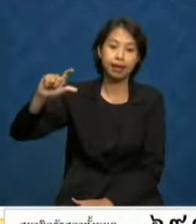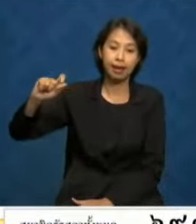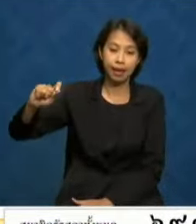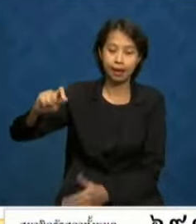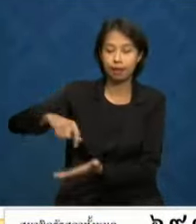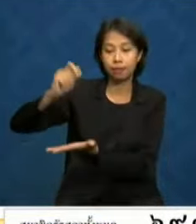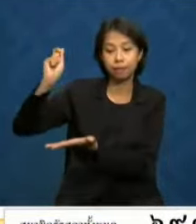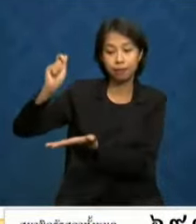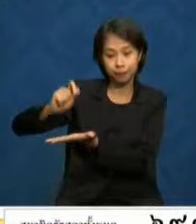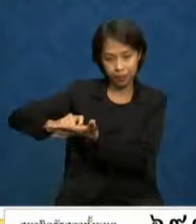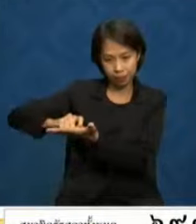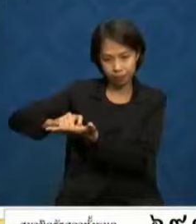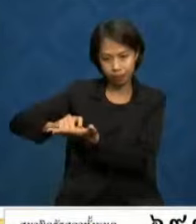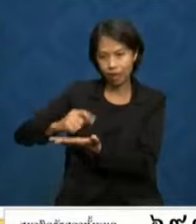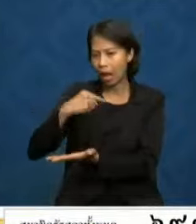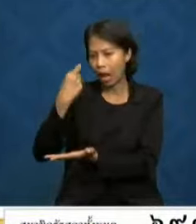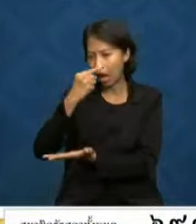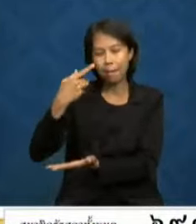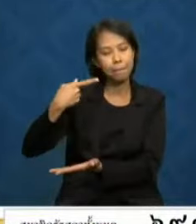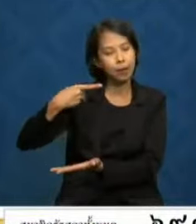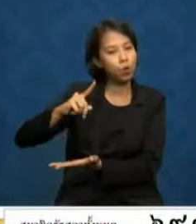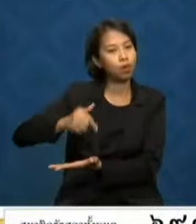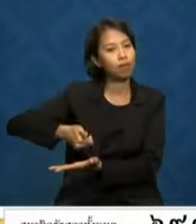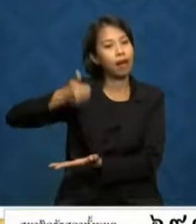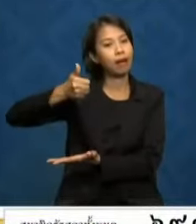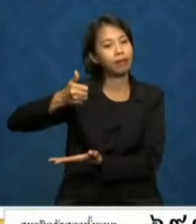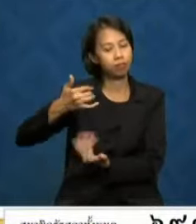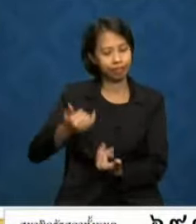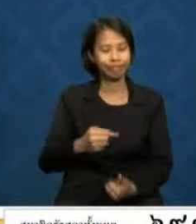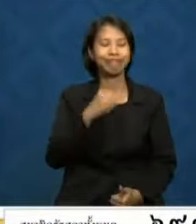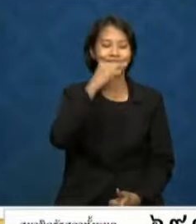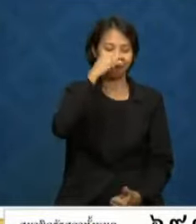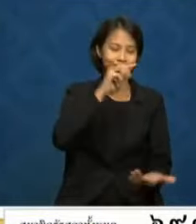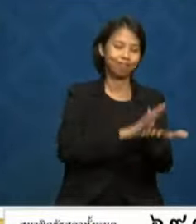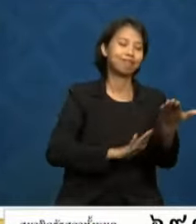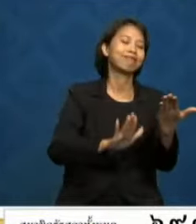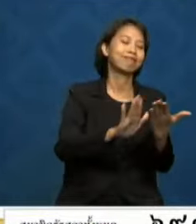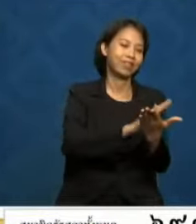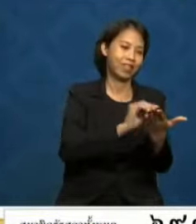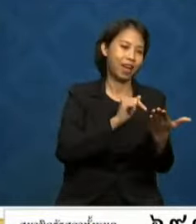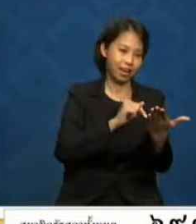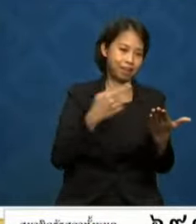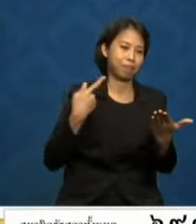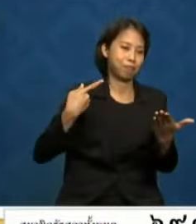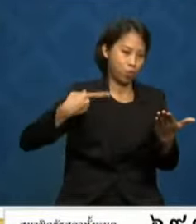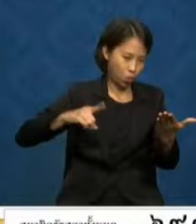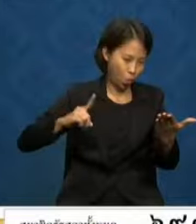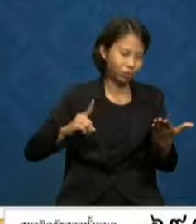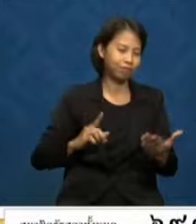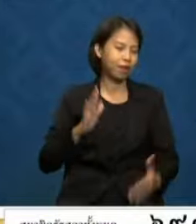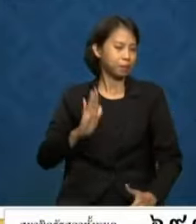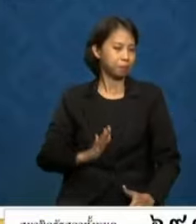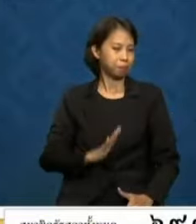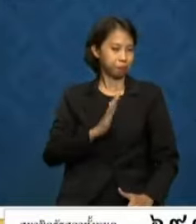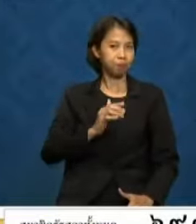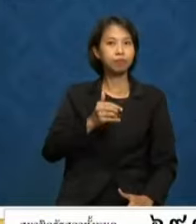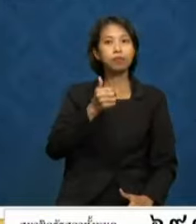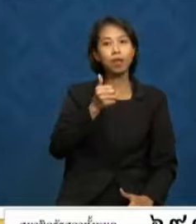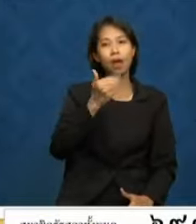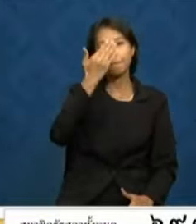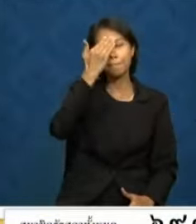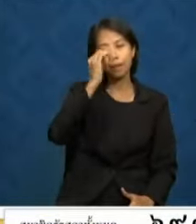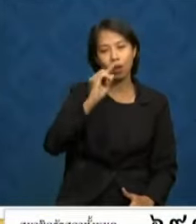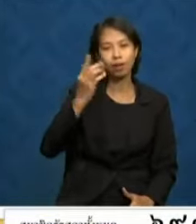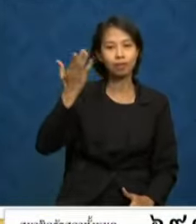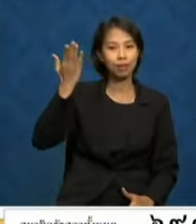เจนครับประเทศไทยจะได้ประโยชน์จากการกอบกู้เกียรติภูมิและศักดิ์ศรีของประเทศกลับคืนมาหลังการทำรัฐประหาร